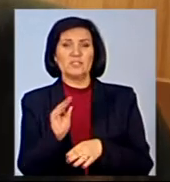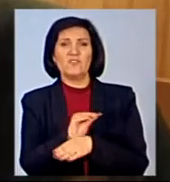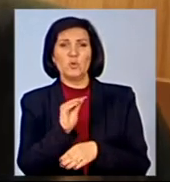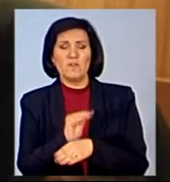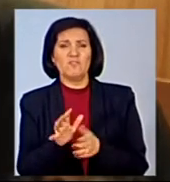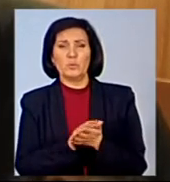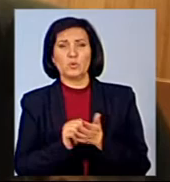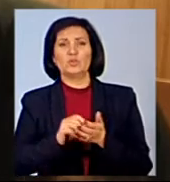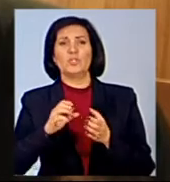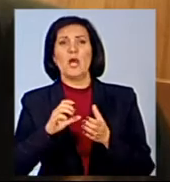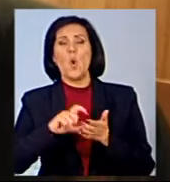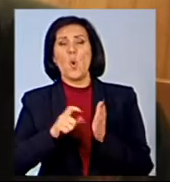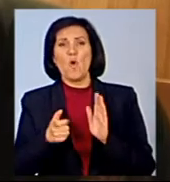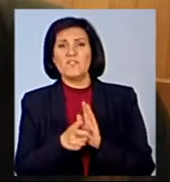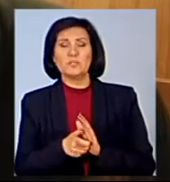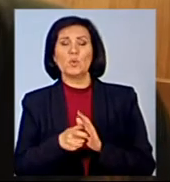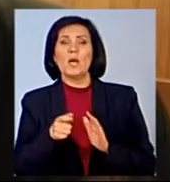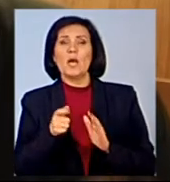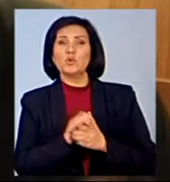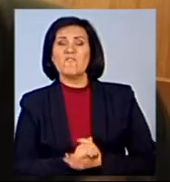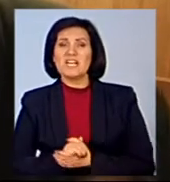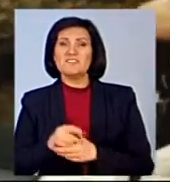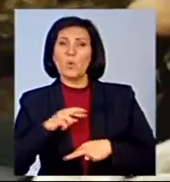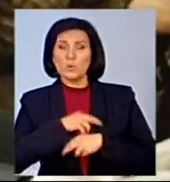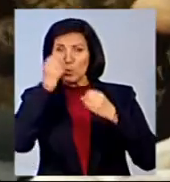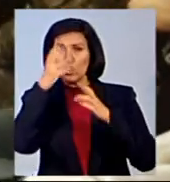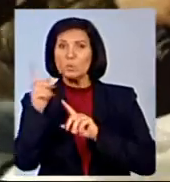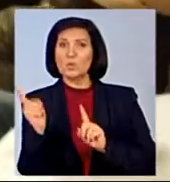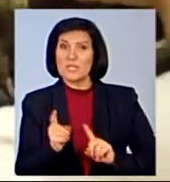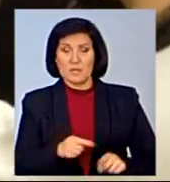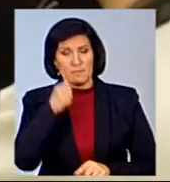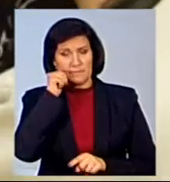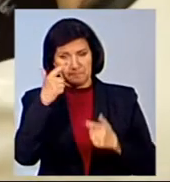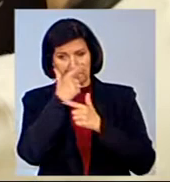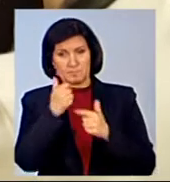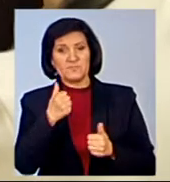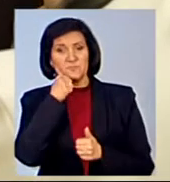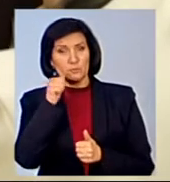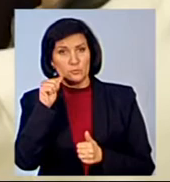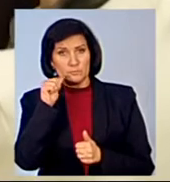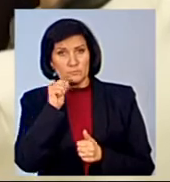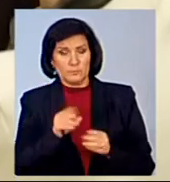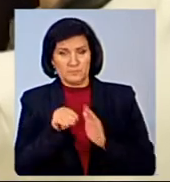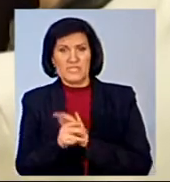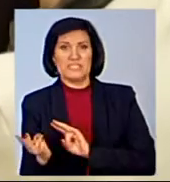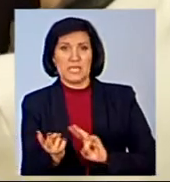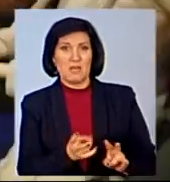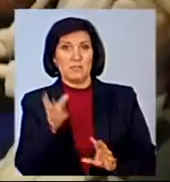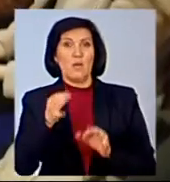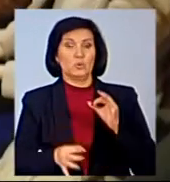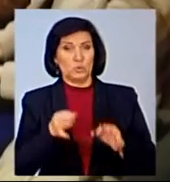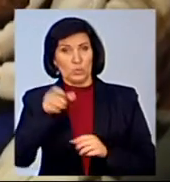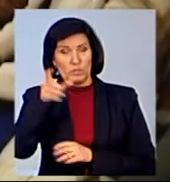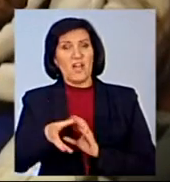пошкодженні офісу Товариства угорської культури Закарпаття. Вчора обом оголосили додаткову підозру вчинення теракту. Суддя врахувала, що